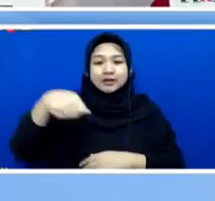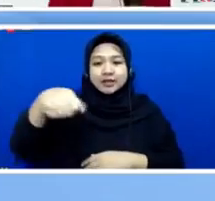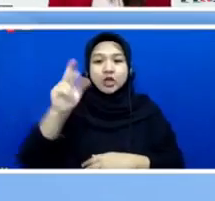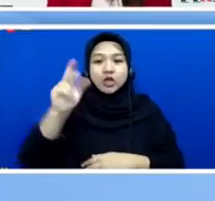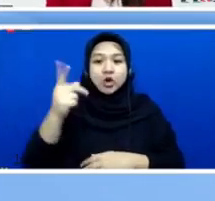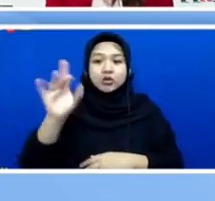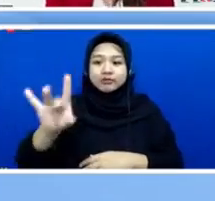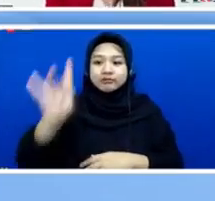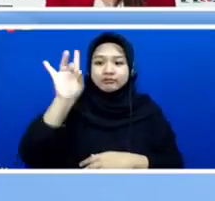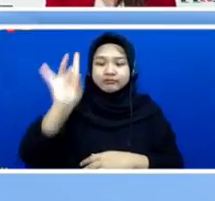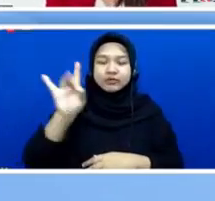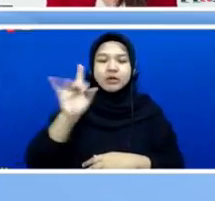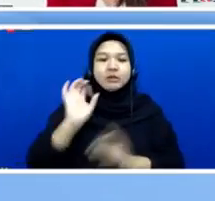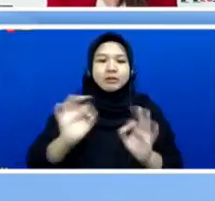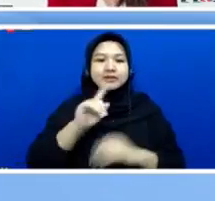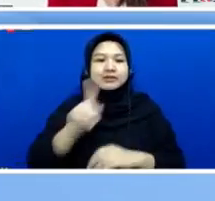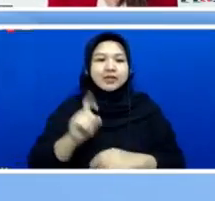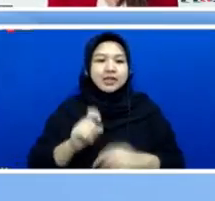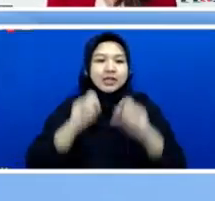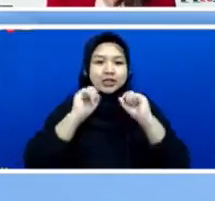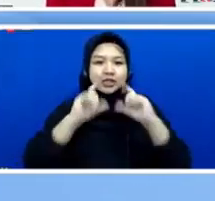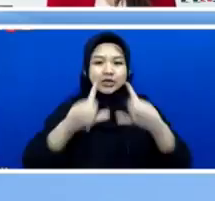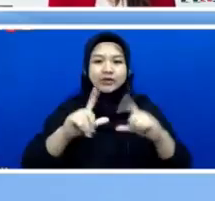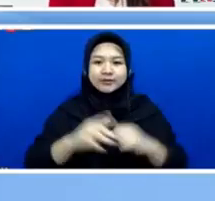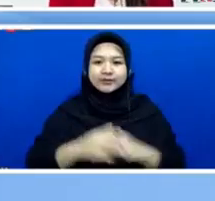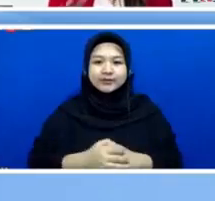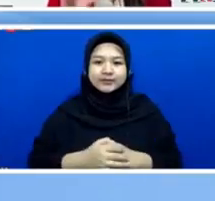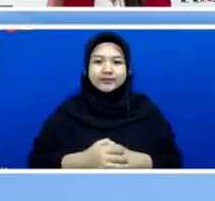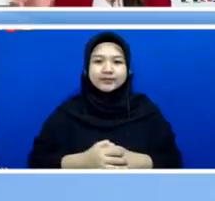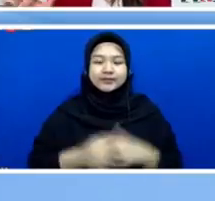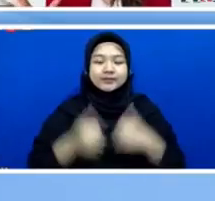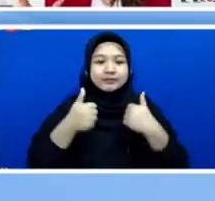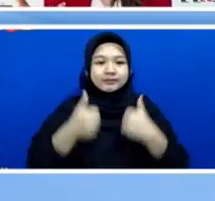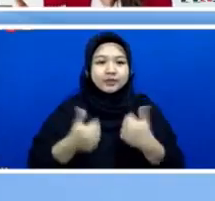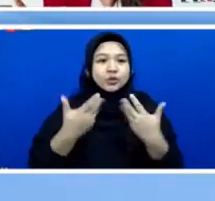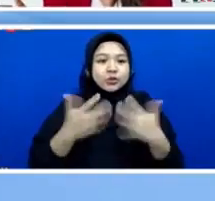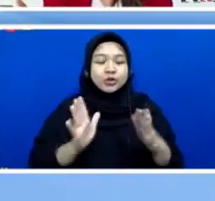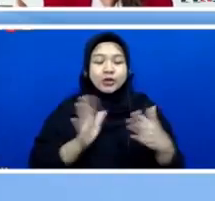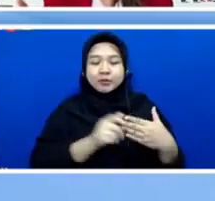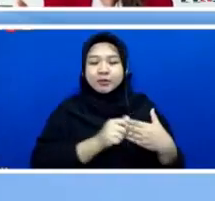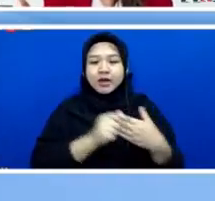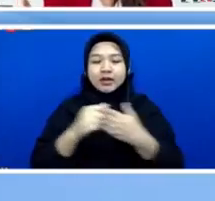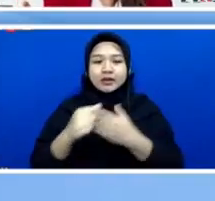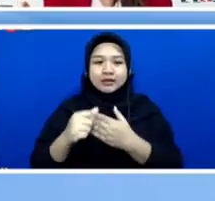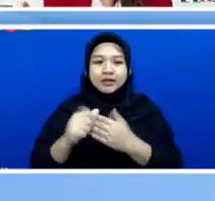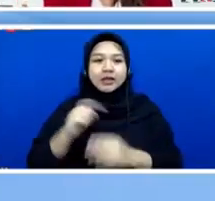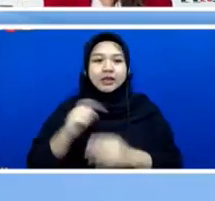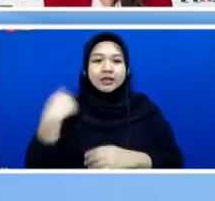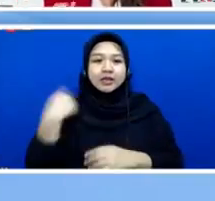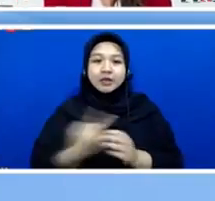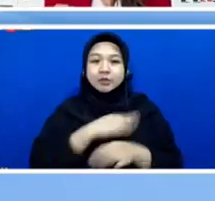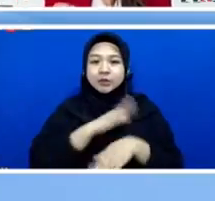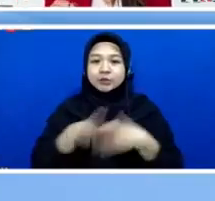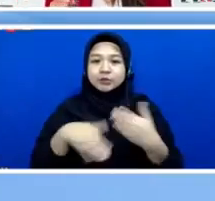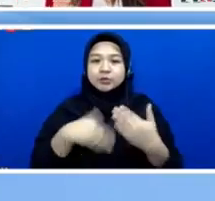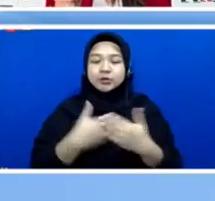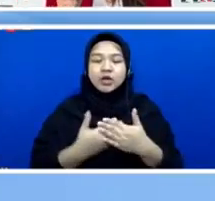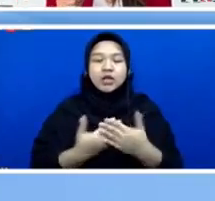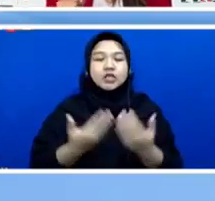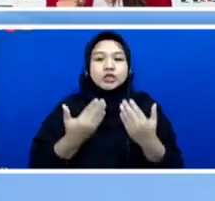saat sesi tanya jawab berlangsung. Baik, itu tadi sedikit pengantar dari kami semua, Bapak Ibu semuanya.